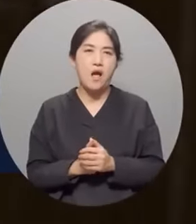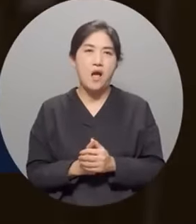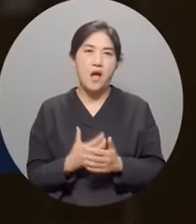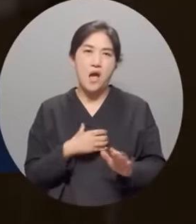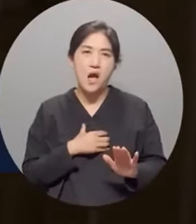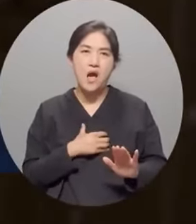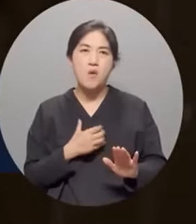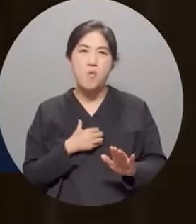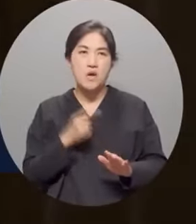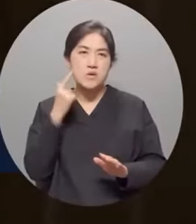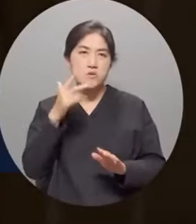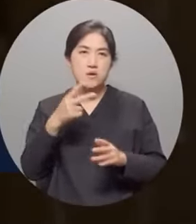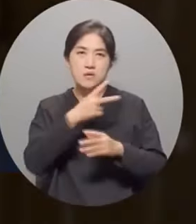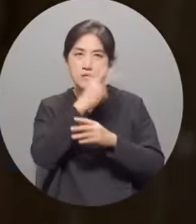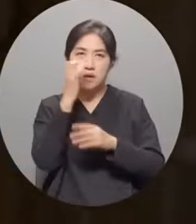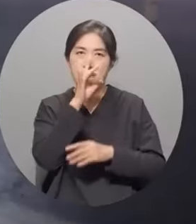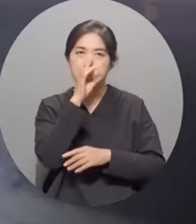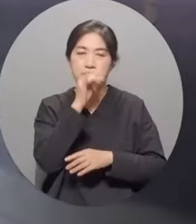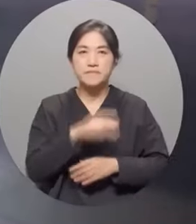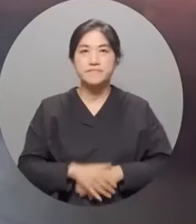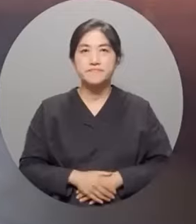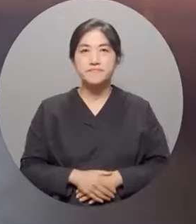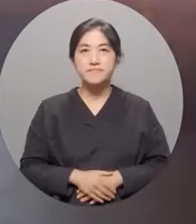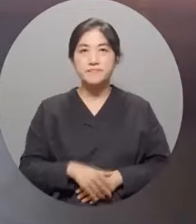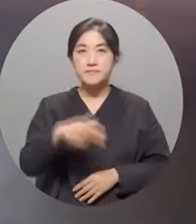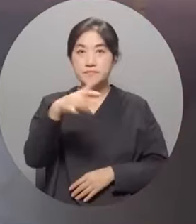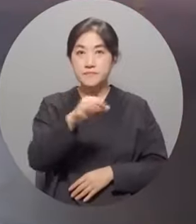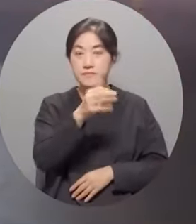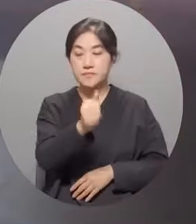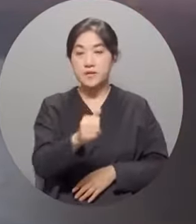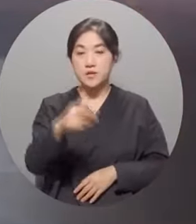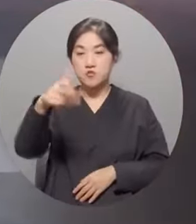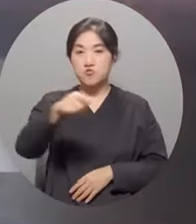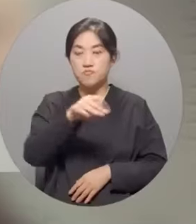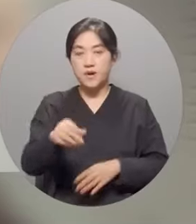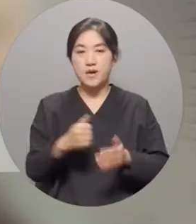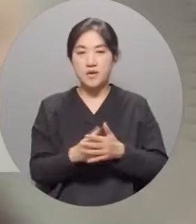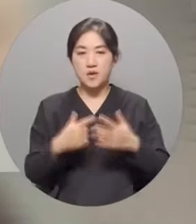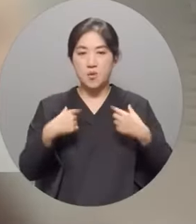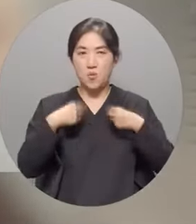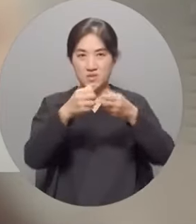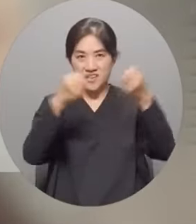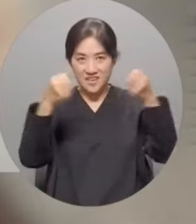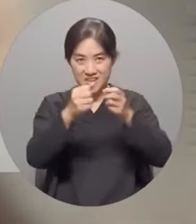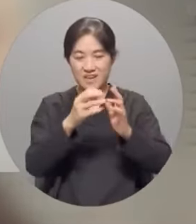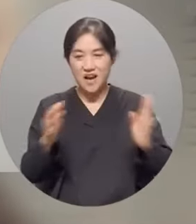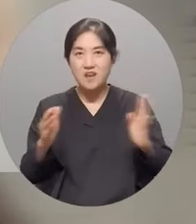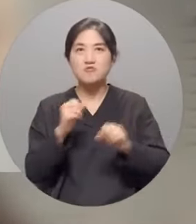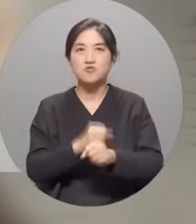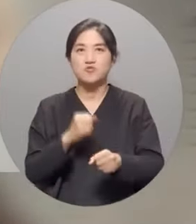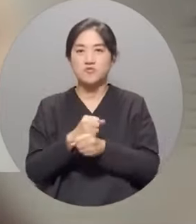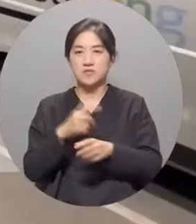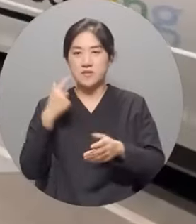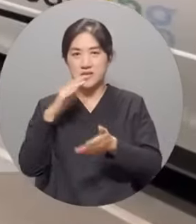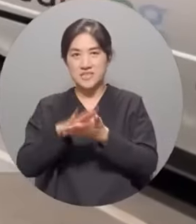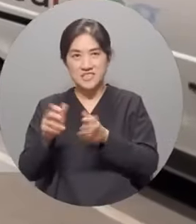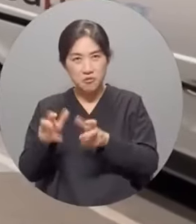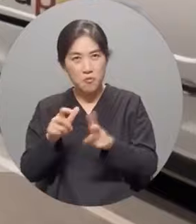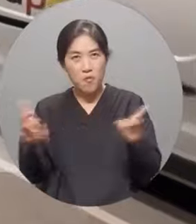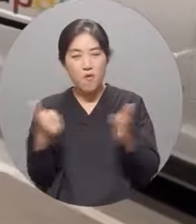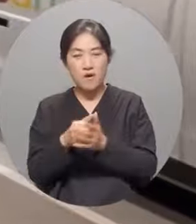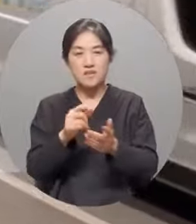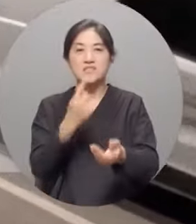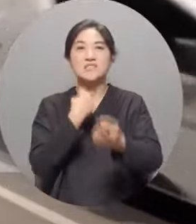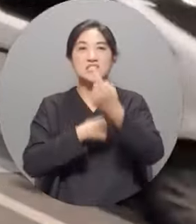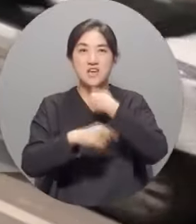일주일째 잠을 못 잡니다. 정 대표는 쿠팡에서 가구와 가전제품을 주문하면 배송해서 설치까지 해주는 로켓